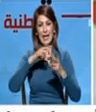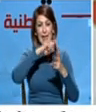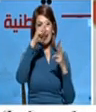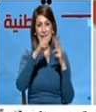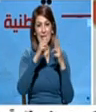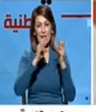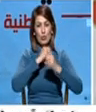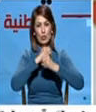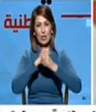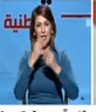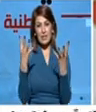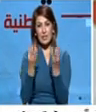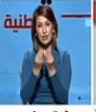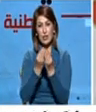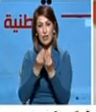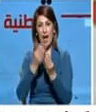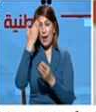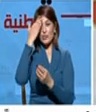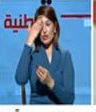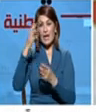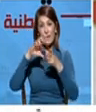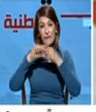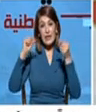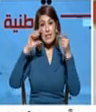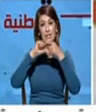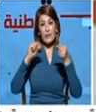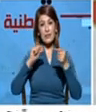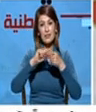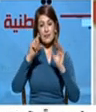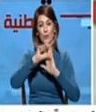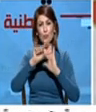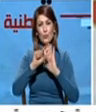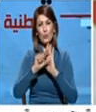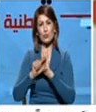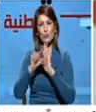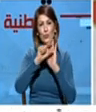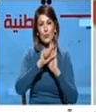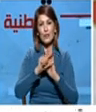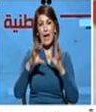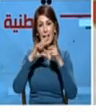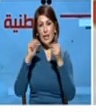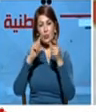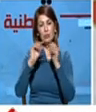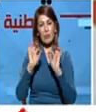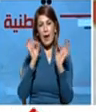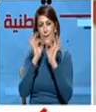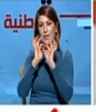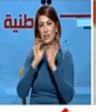انه الولوج الى هذه المؤسسات التعليميه سيكون مجانا عبر